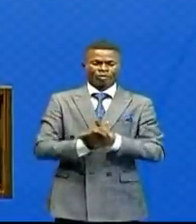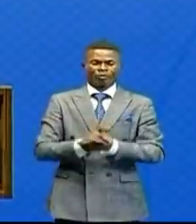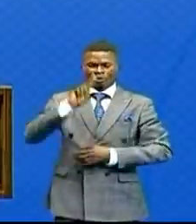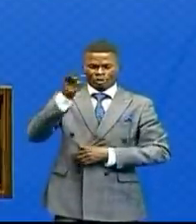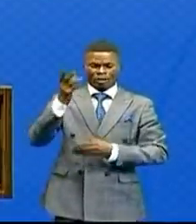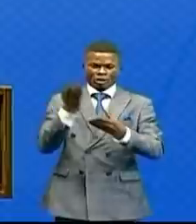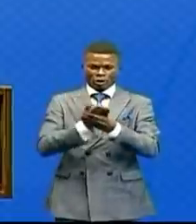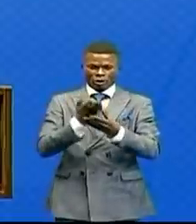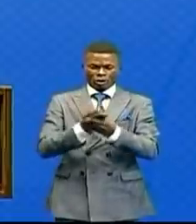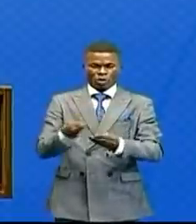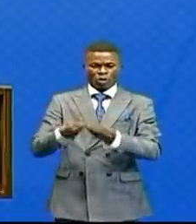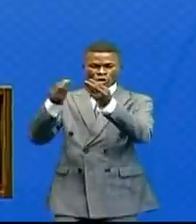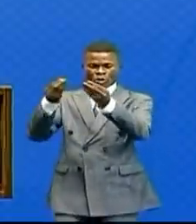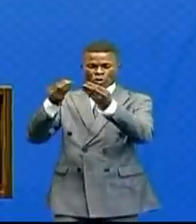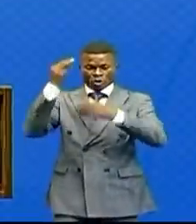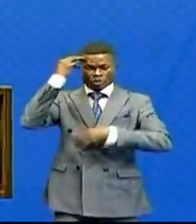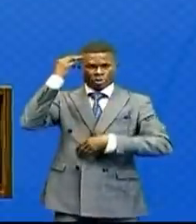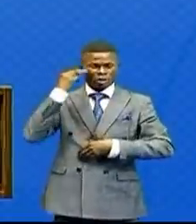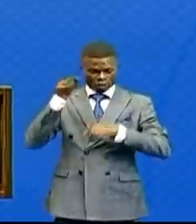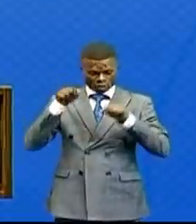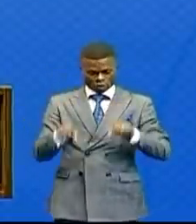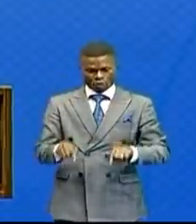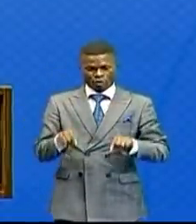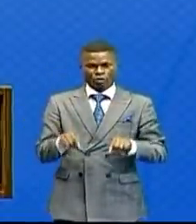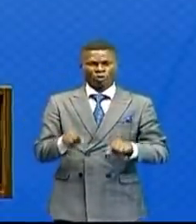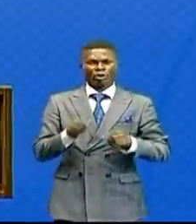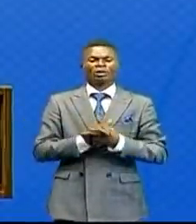Deuxième dossier soumis au Conseil des ministres de ce jour,